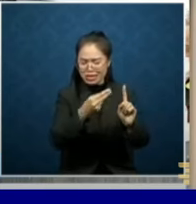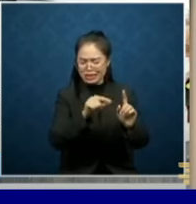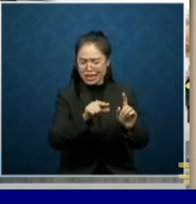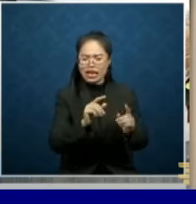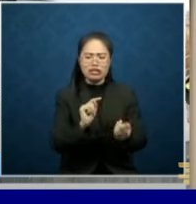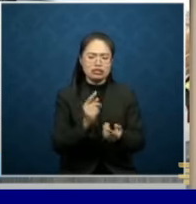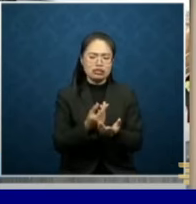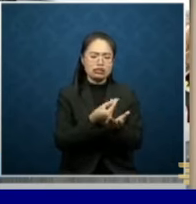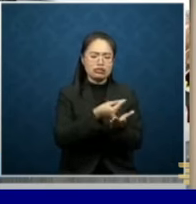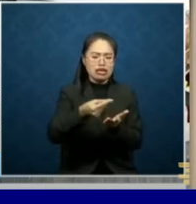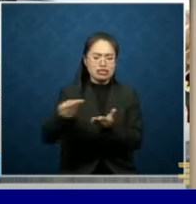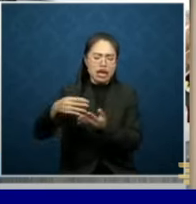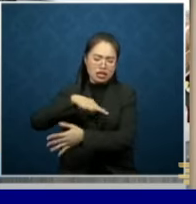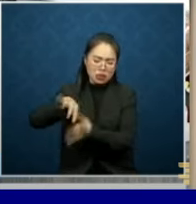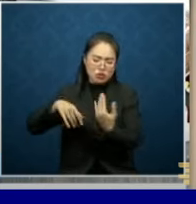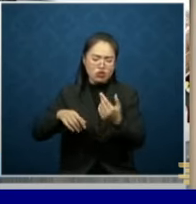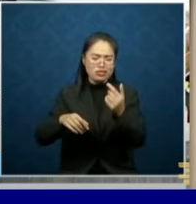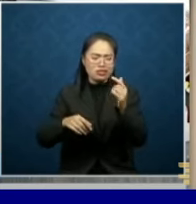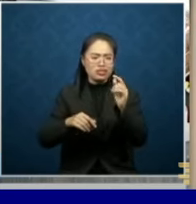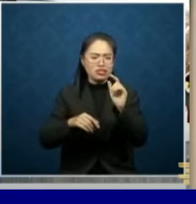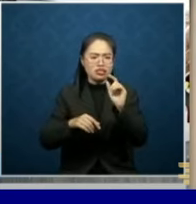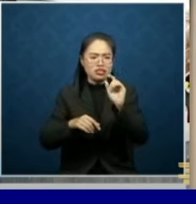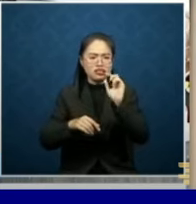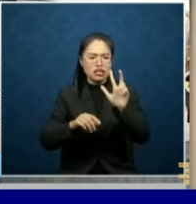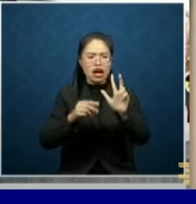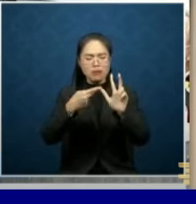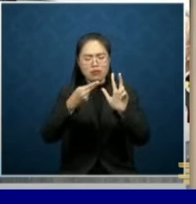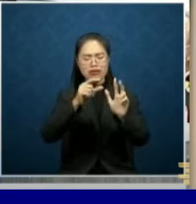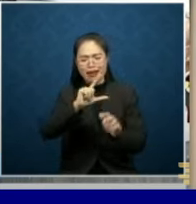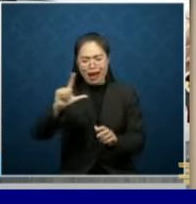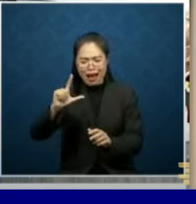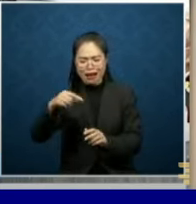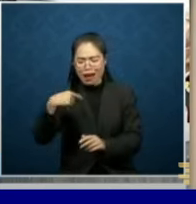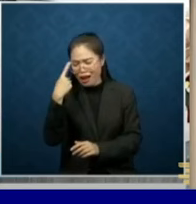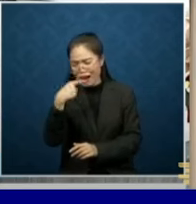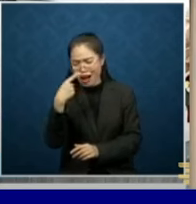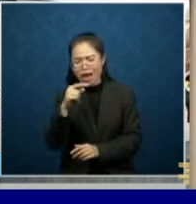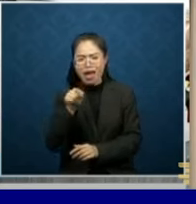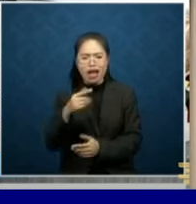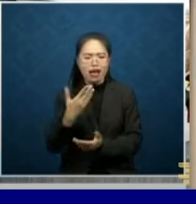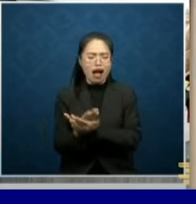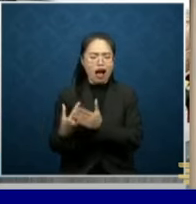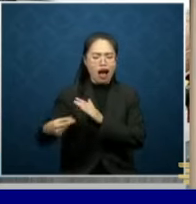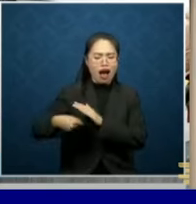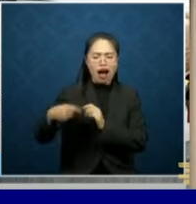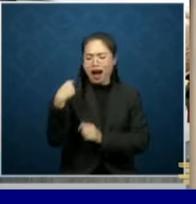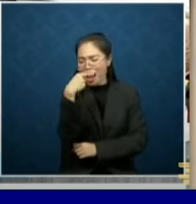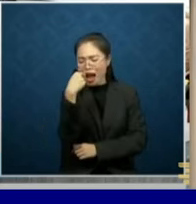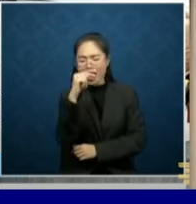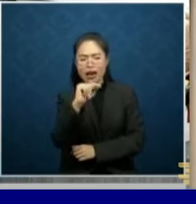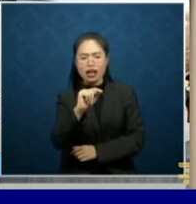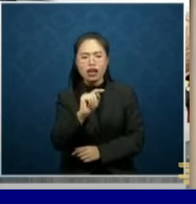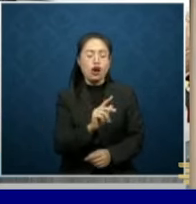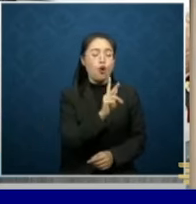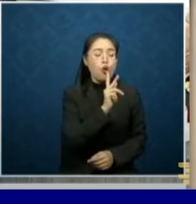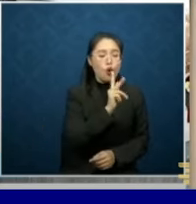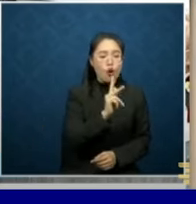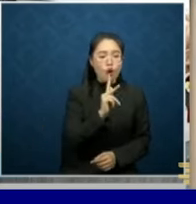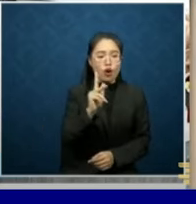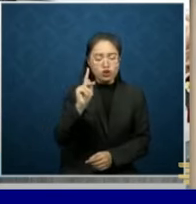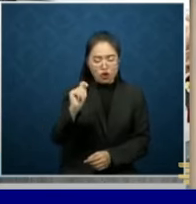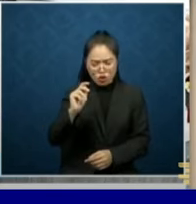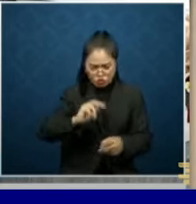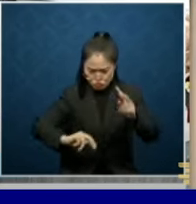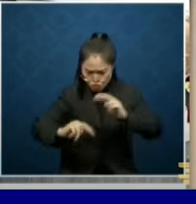นี่ยหรือค่าบล็อกเชนอีก 10,000 ล้านเนี่ยมันจะไปตกกับใครประการที่สองก็คือกต.ต้องตรวจสอบหา